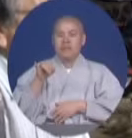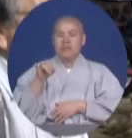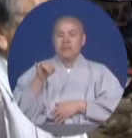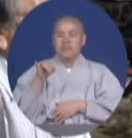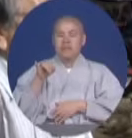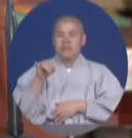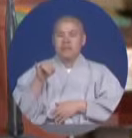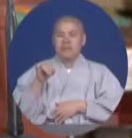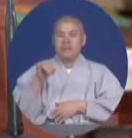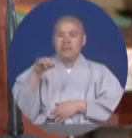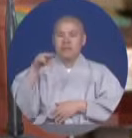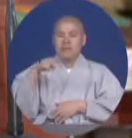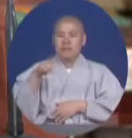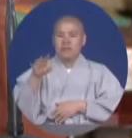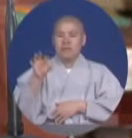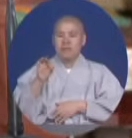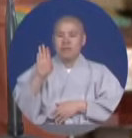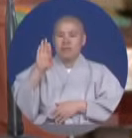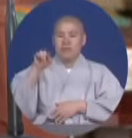일시